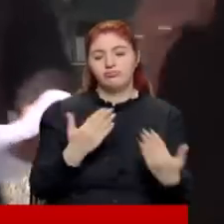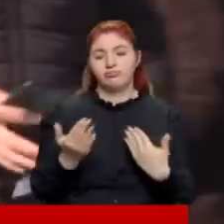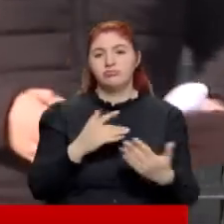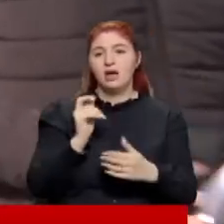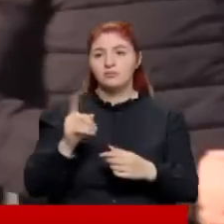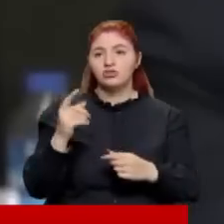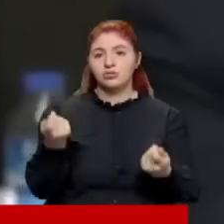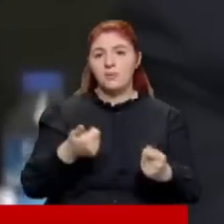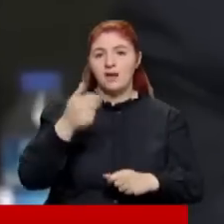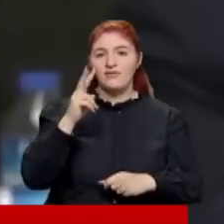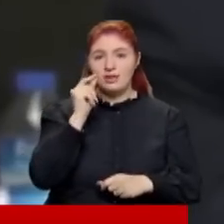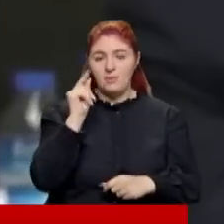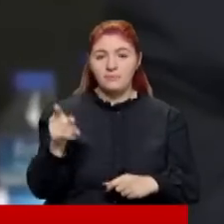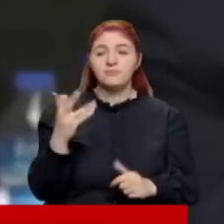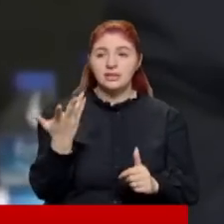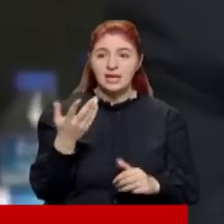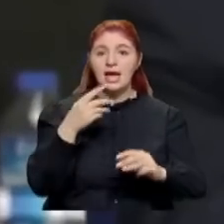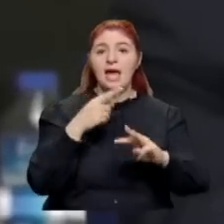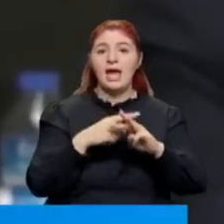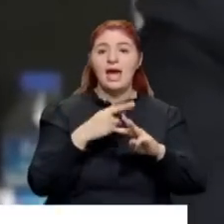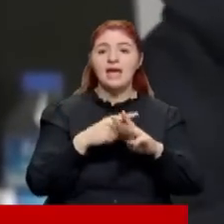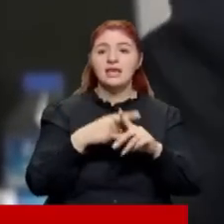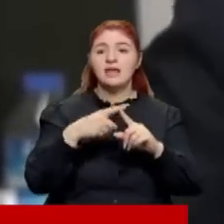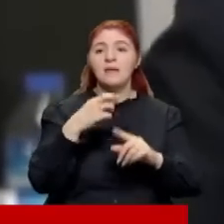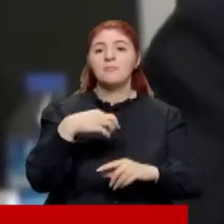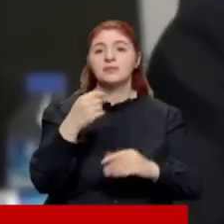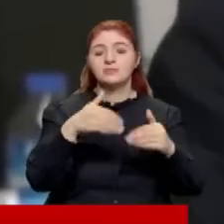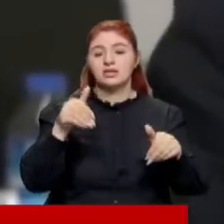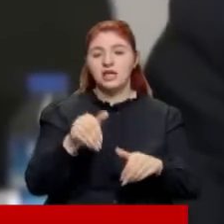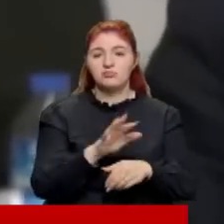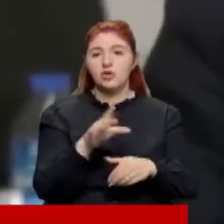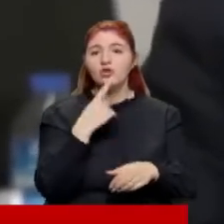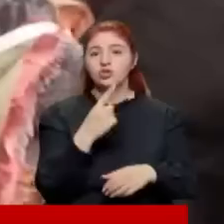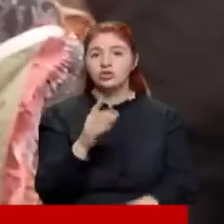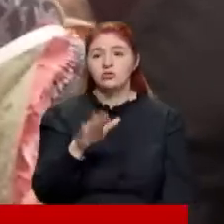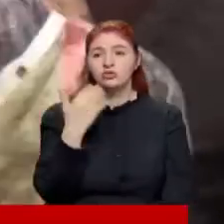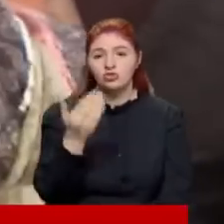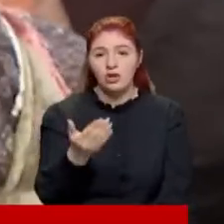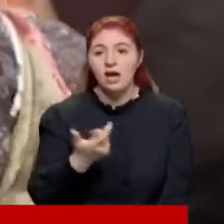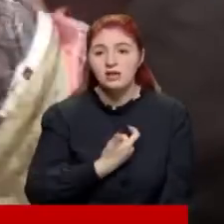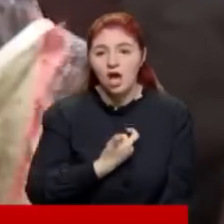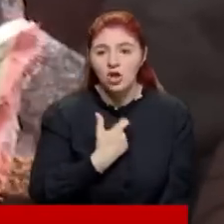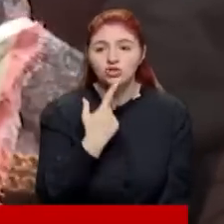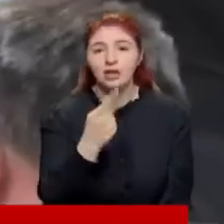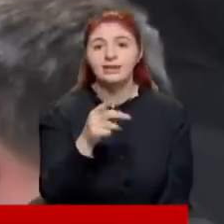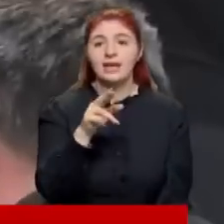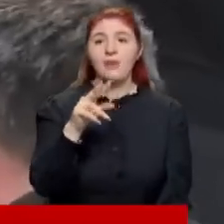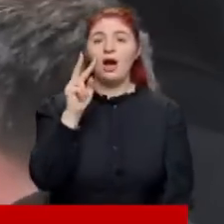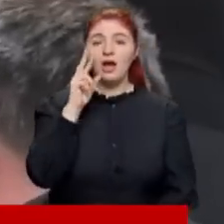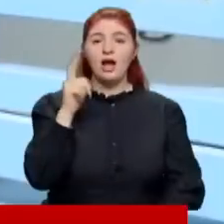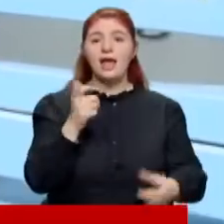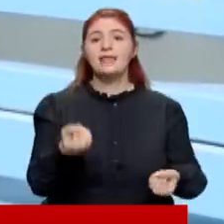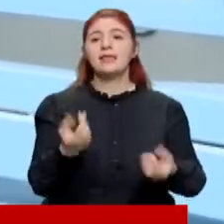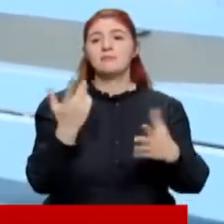Çalışma Bakanı Vedat Bilgin. EYT'liye prim sınırı getirilmeyeceğini söylemişti. O sözlerinden sonra yasa vaat edildiği gibi Aralık